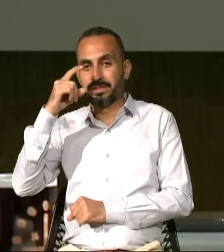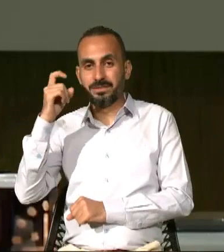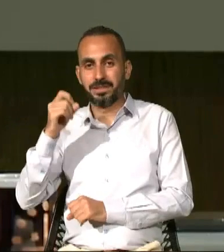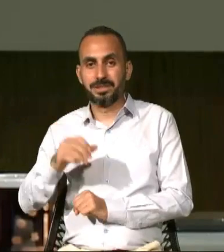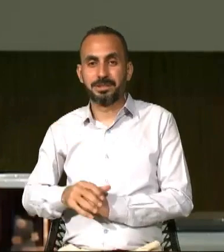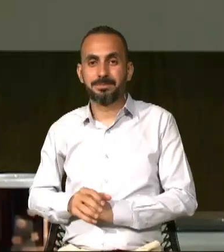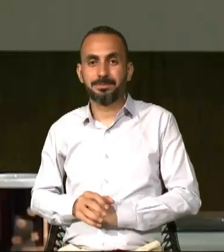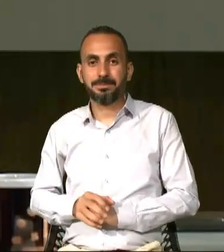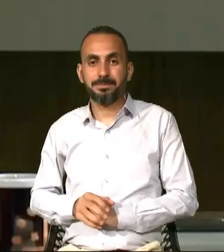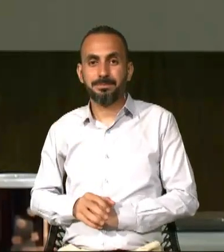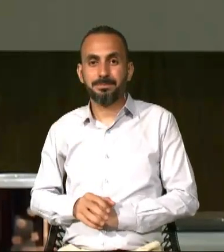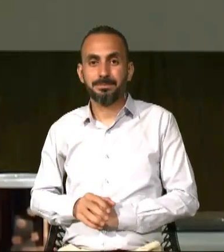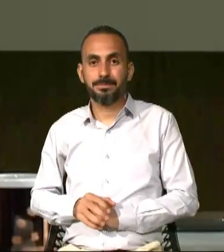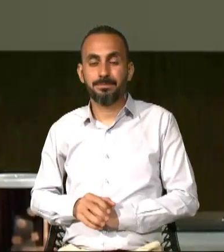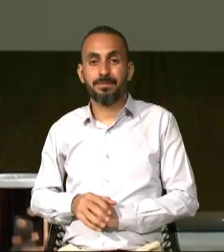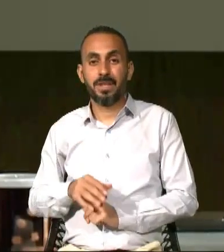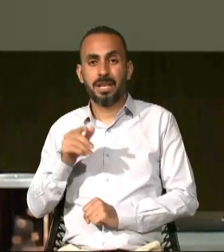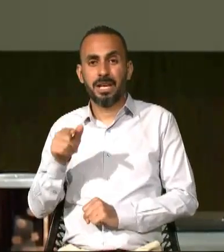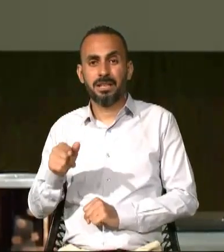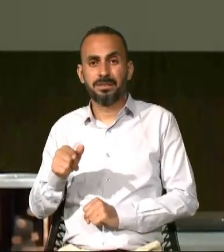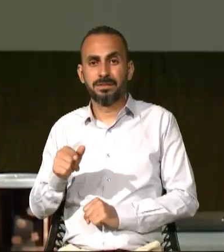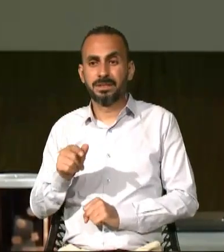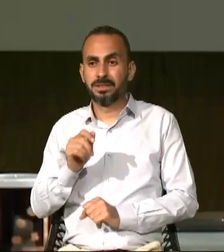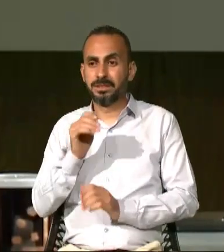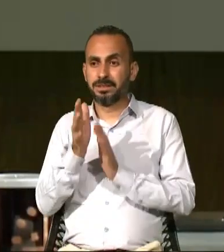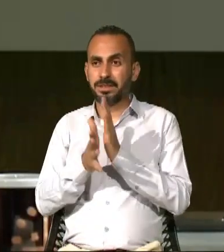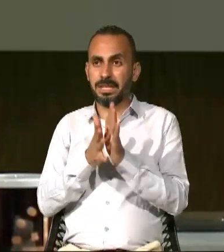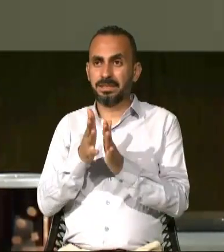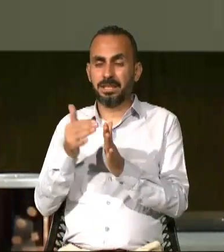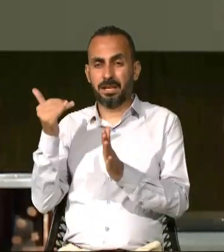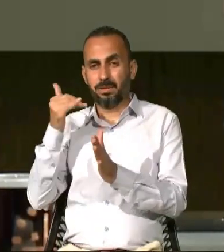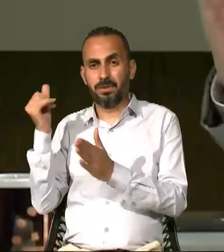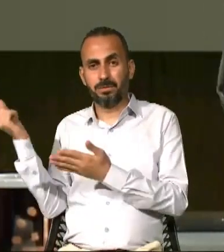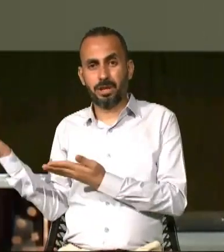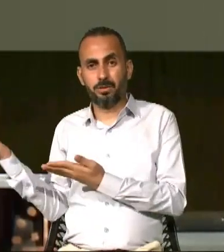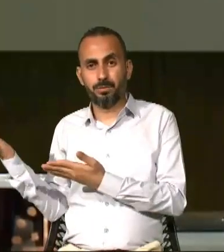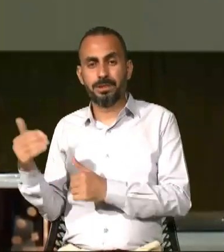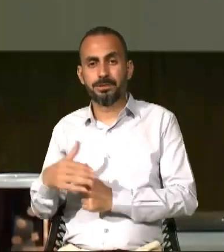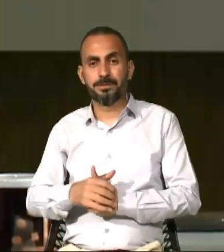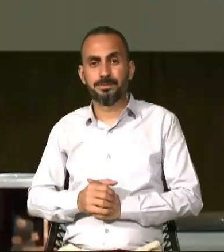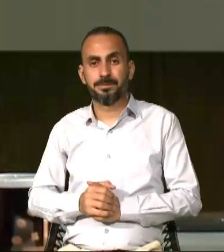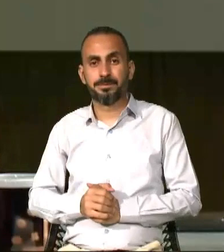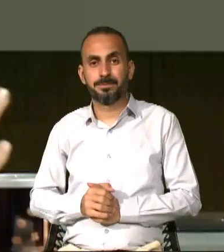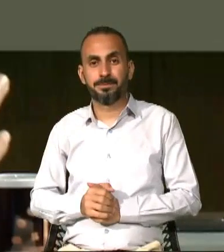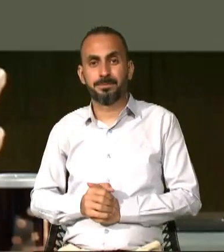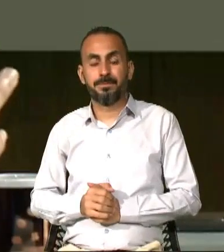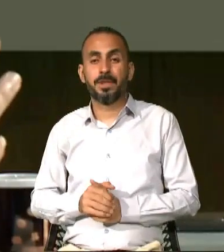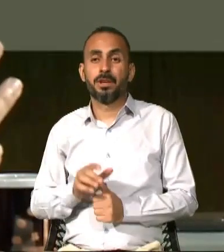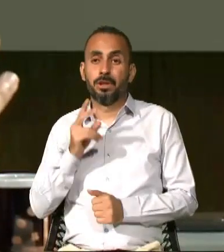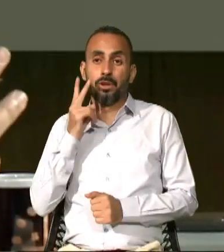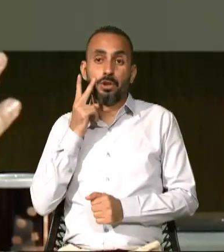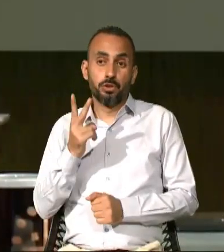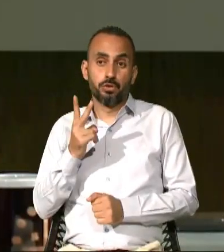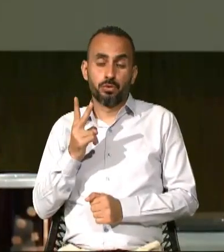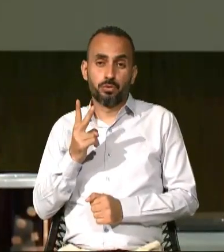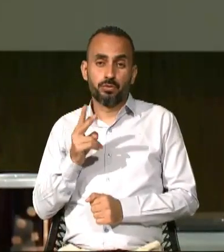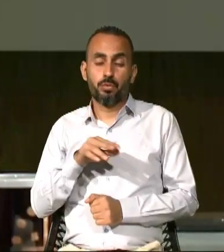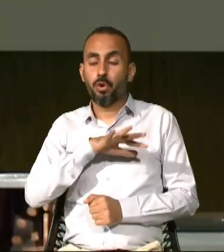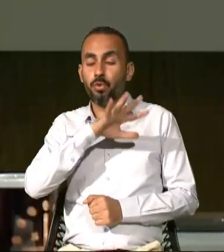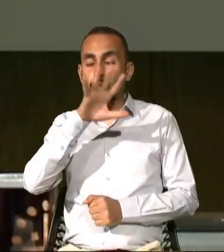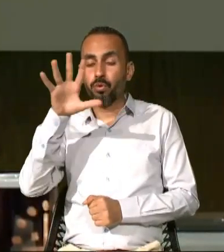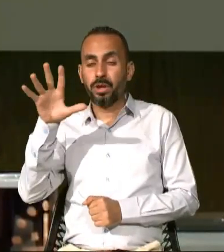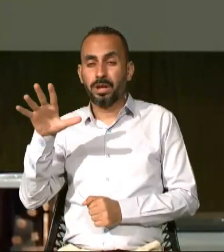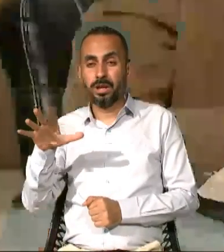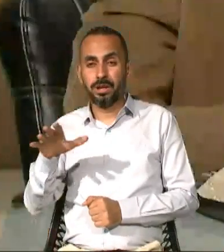تعليق هل في تعليق عن الكلام اللي اتقال ده؟ هل تحب تعلق قبل ما نيجي لنقطة التشجيع؟ هو كل كلام